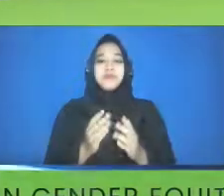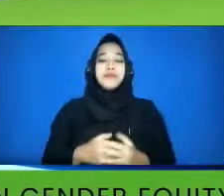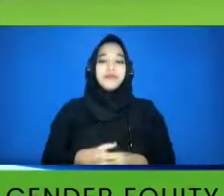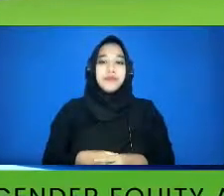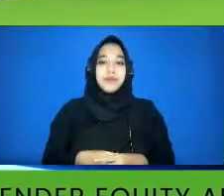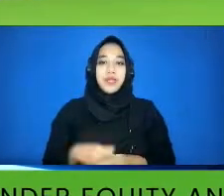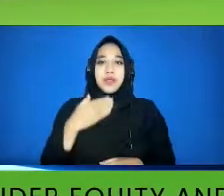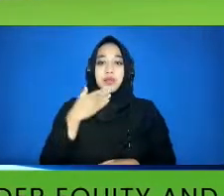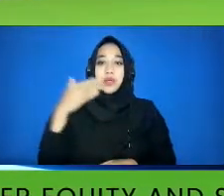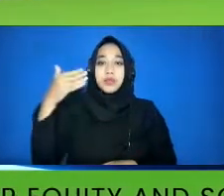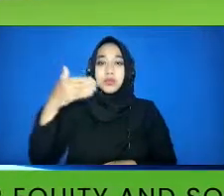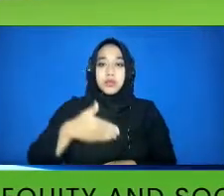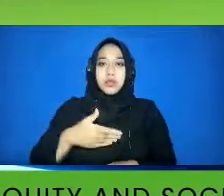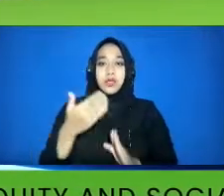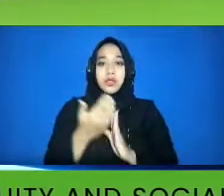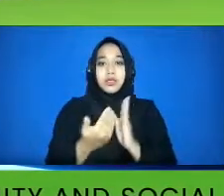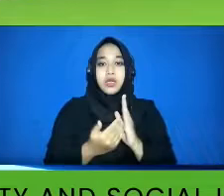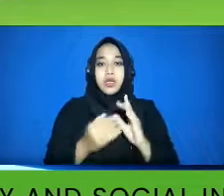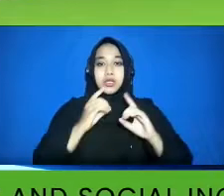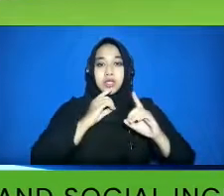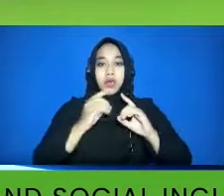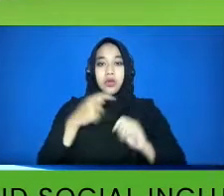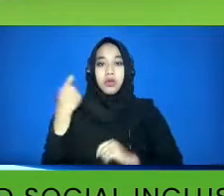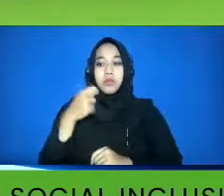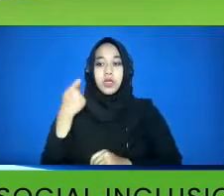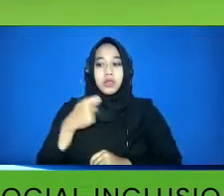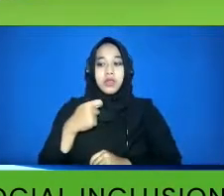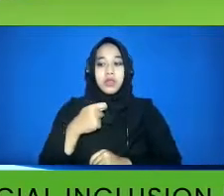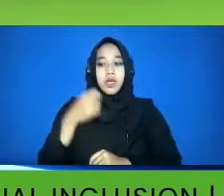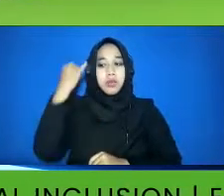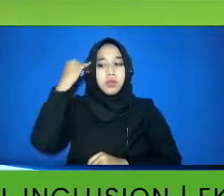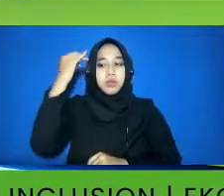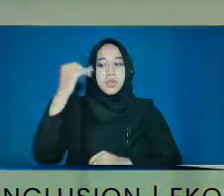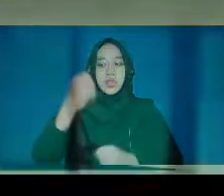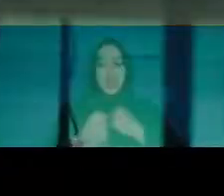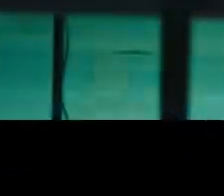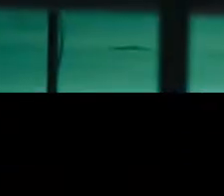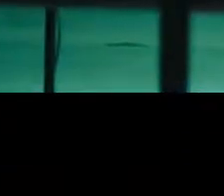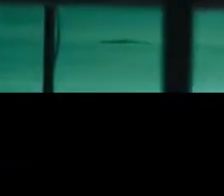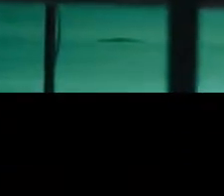Selamat datang di acara Dialog Menteri Inspiring Community Actions for Environment.